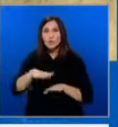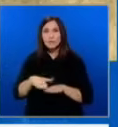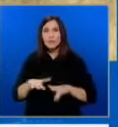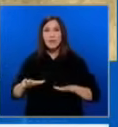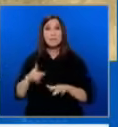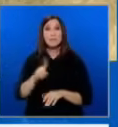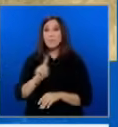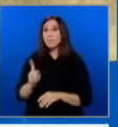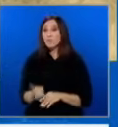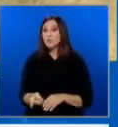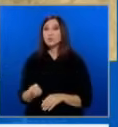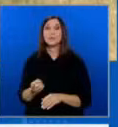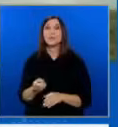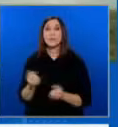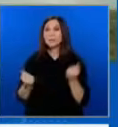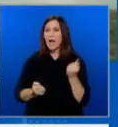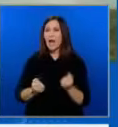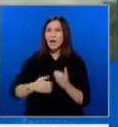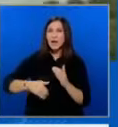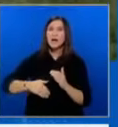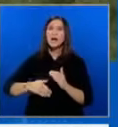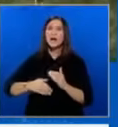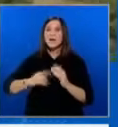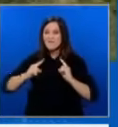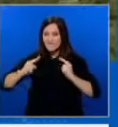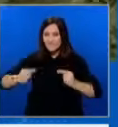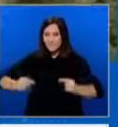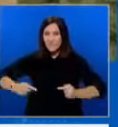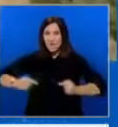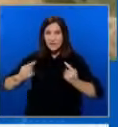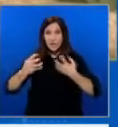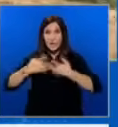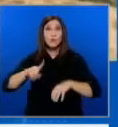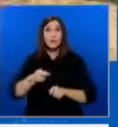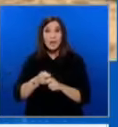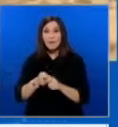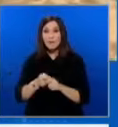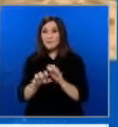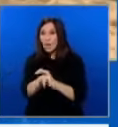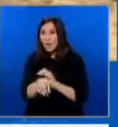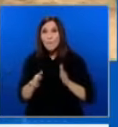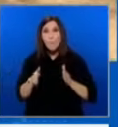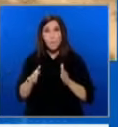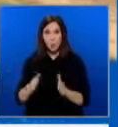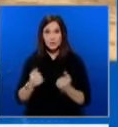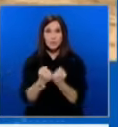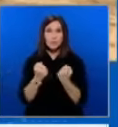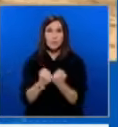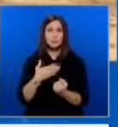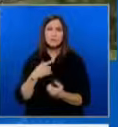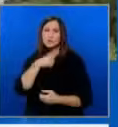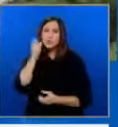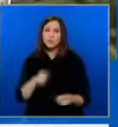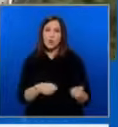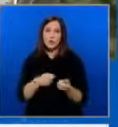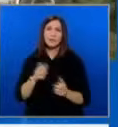бъде качена високопроходима техника, верижна, която да направи просеки. Иначе на място има стотици огнеборци, горски